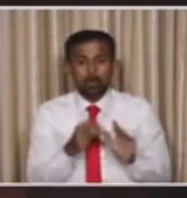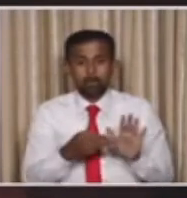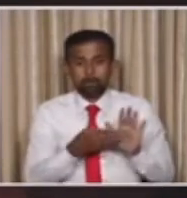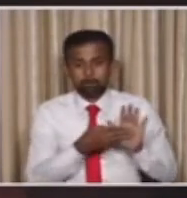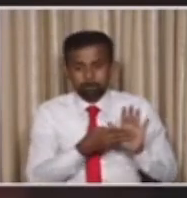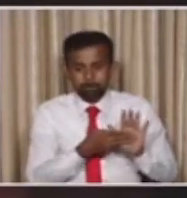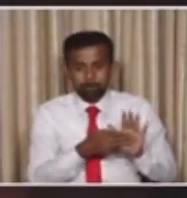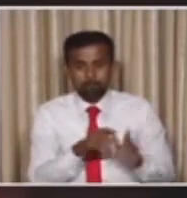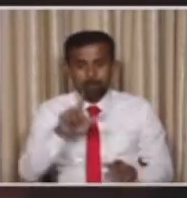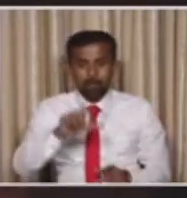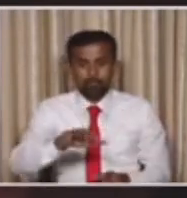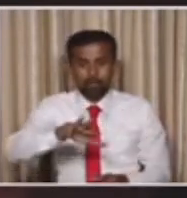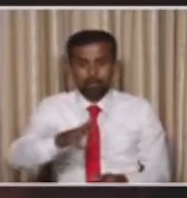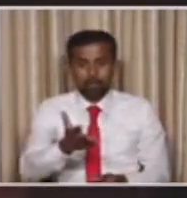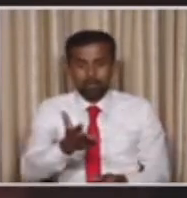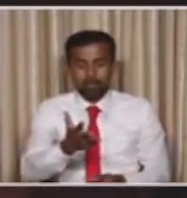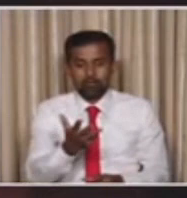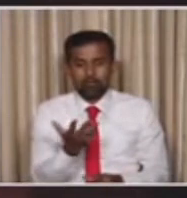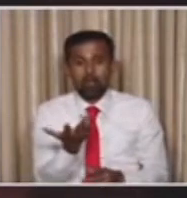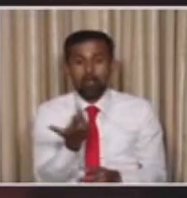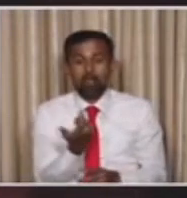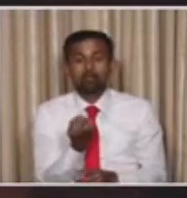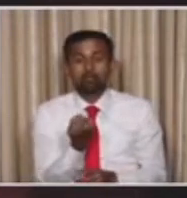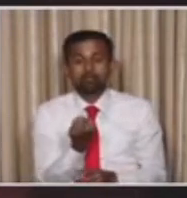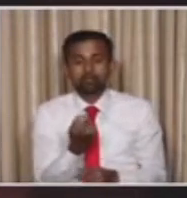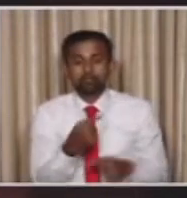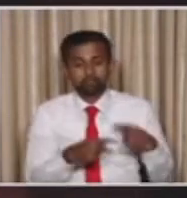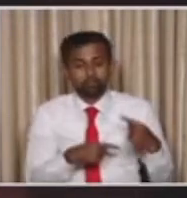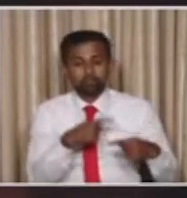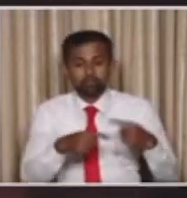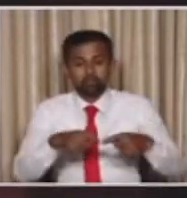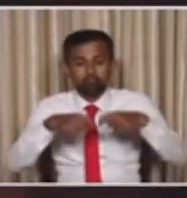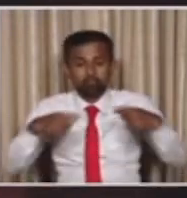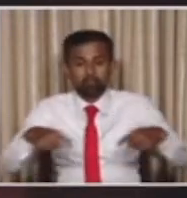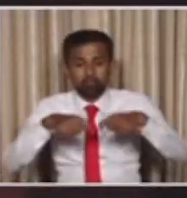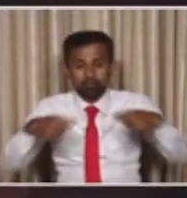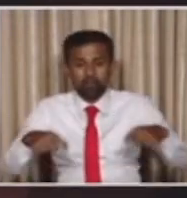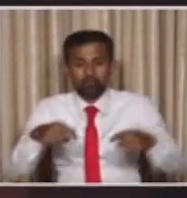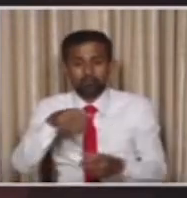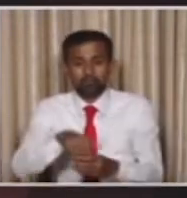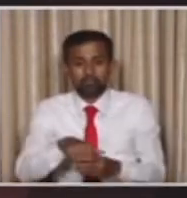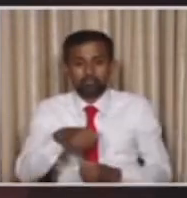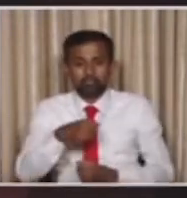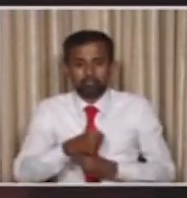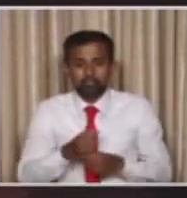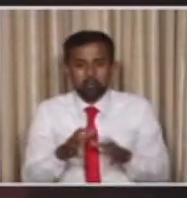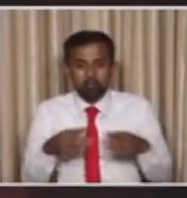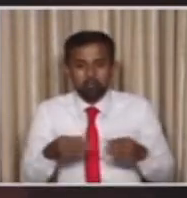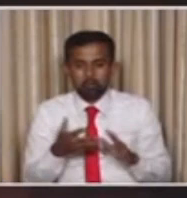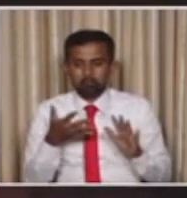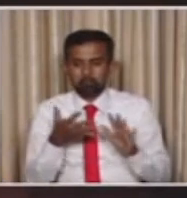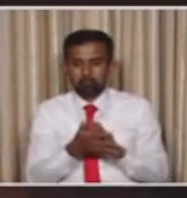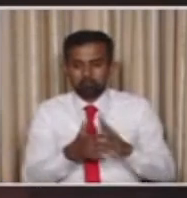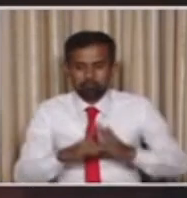මිලියන 7900කට ආසන්න මුදලක් දිගින් දිගටම වියදම් කිරීම තුලින් රාජ්‍ය දේපල